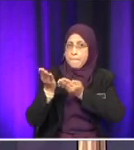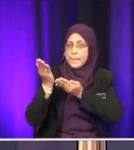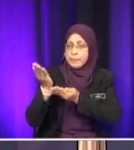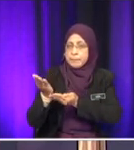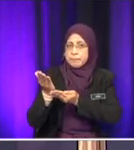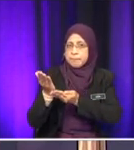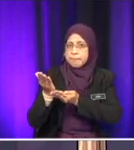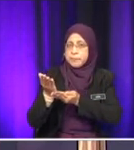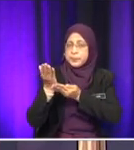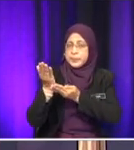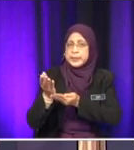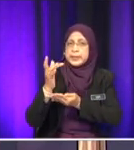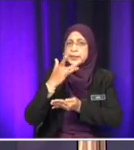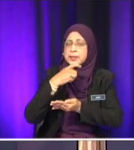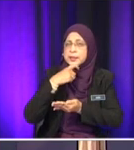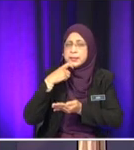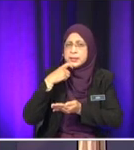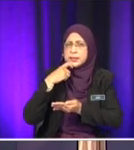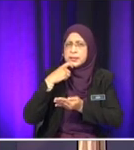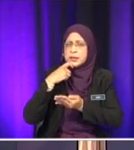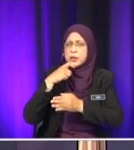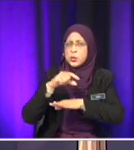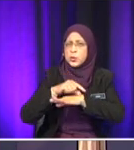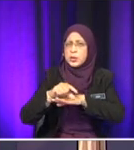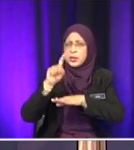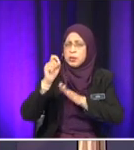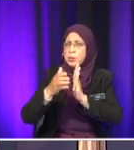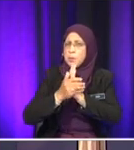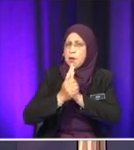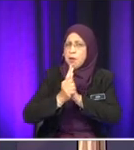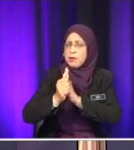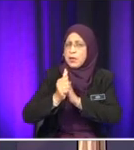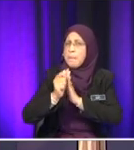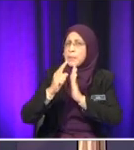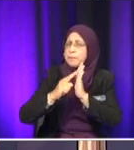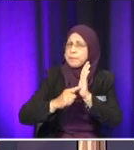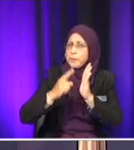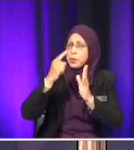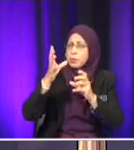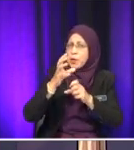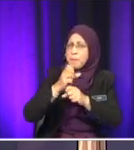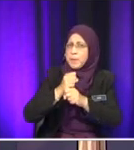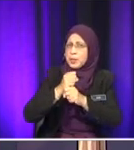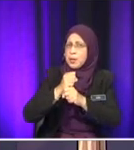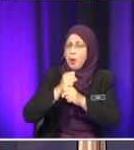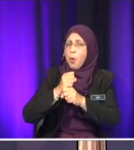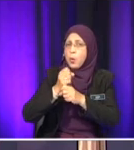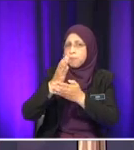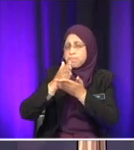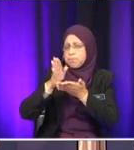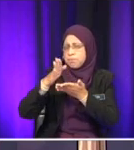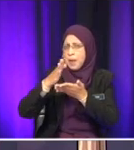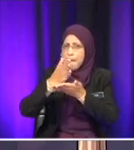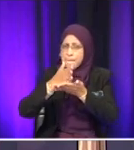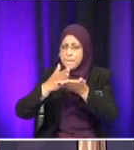media kering kita menggunakan satu kemahiran yang tinggi untuk mendapatkan tone Oke tune